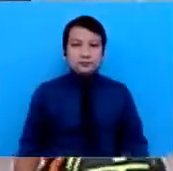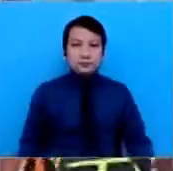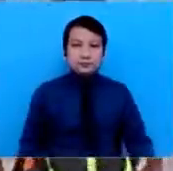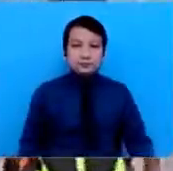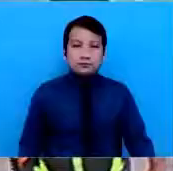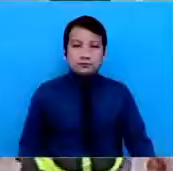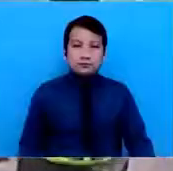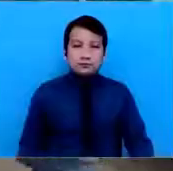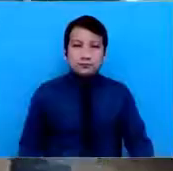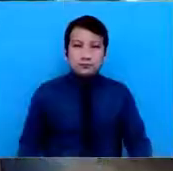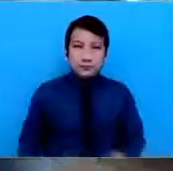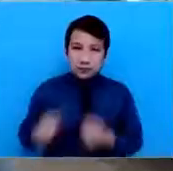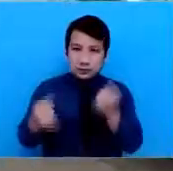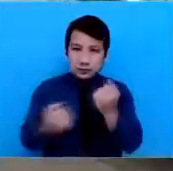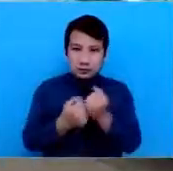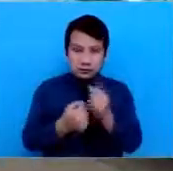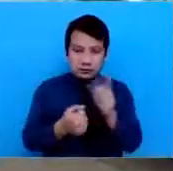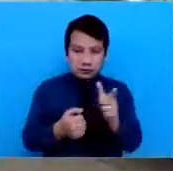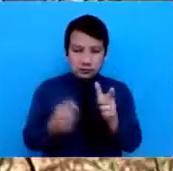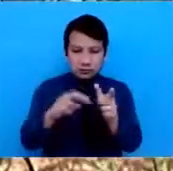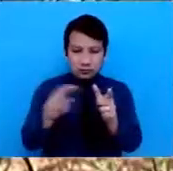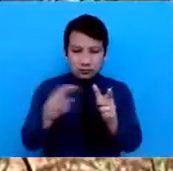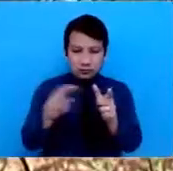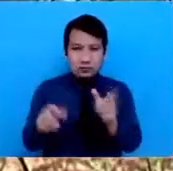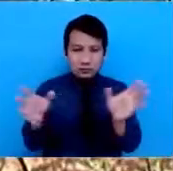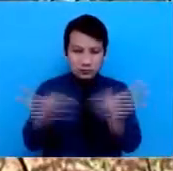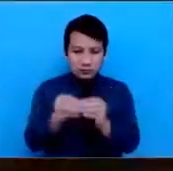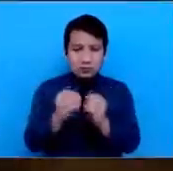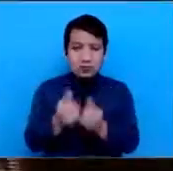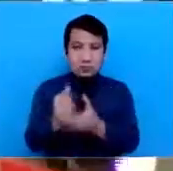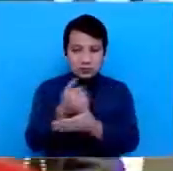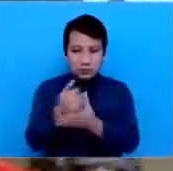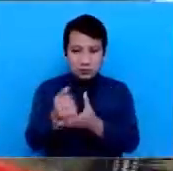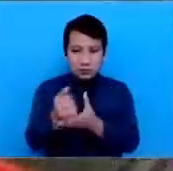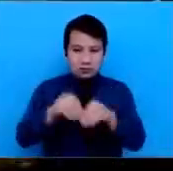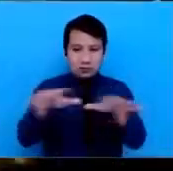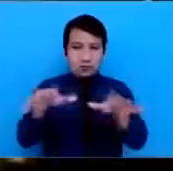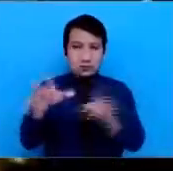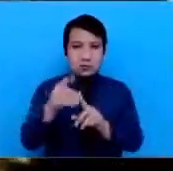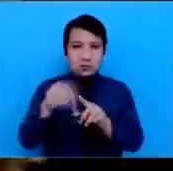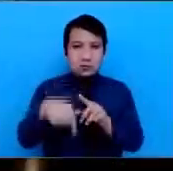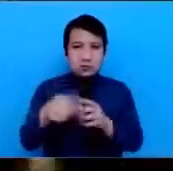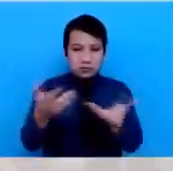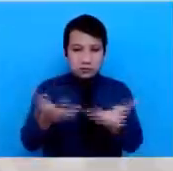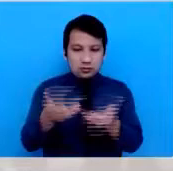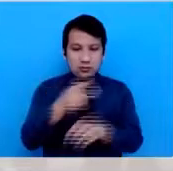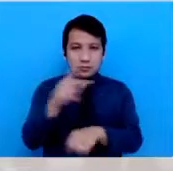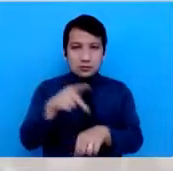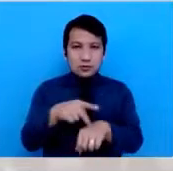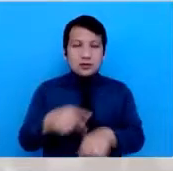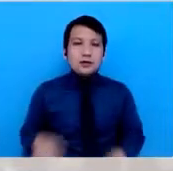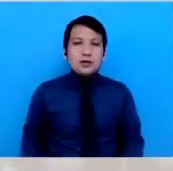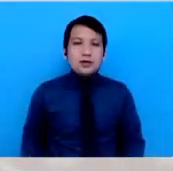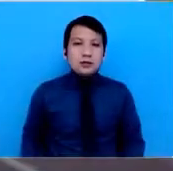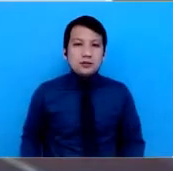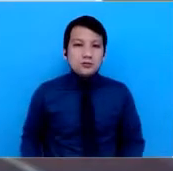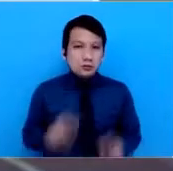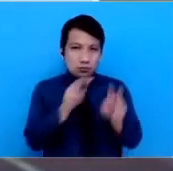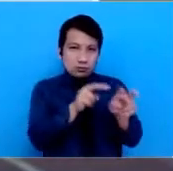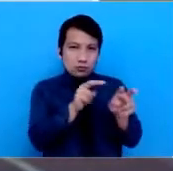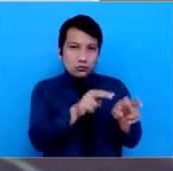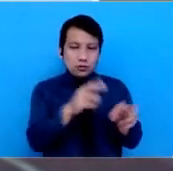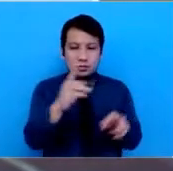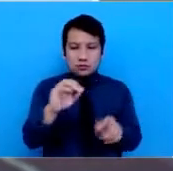Sa pagpasok ng 2022, sumabay ang muling pagdala ng hawaan ng COVID-19 sa bansa. Sa monitoring ng Department of